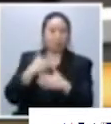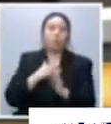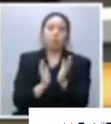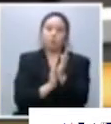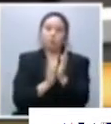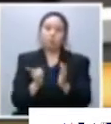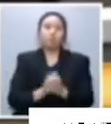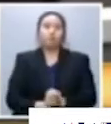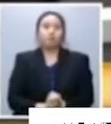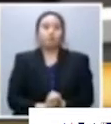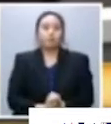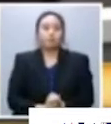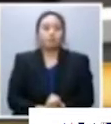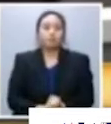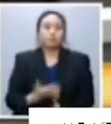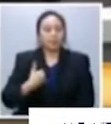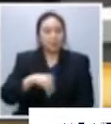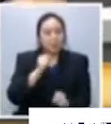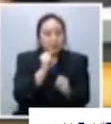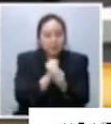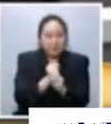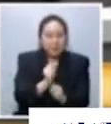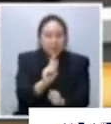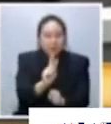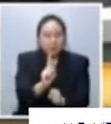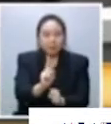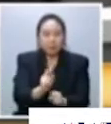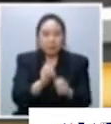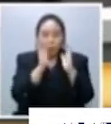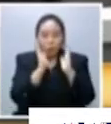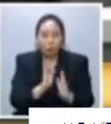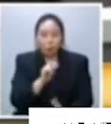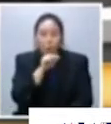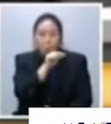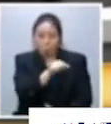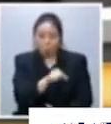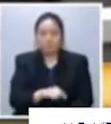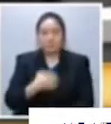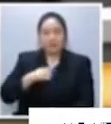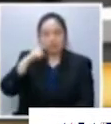และไปทำลายทำร้ายคนที่จ้องจะทำลายประเทศโ